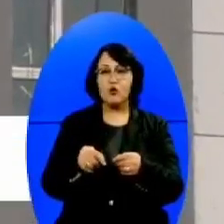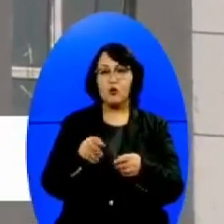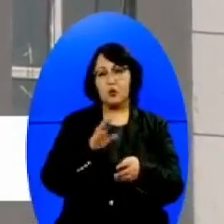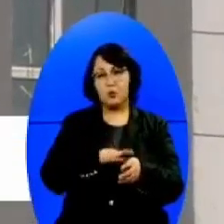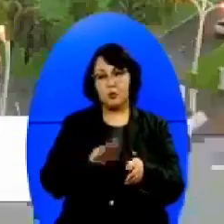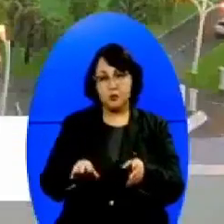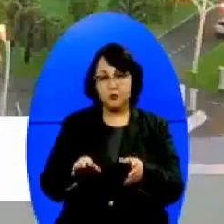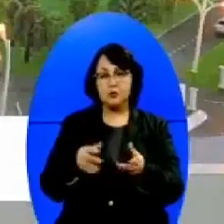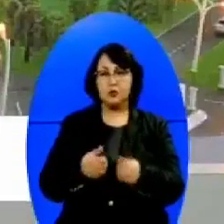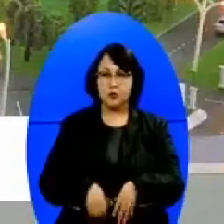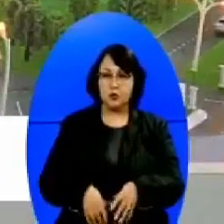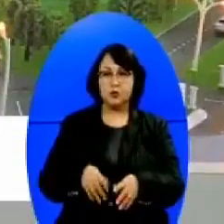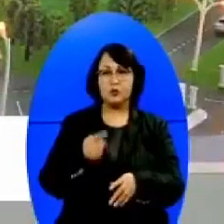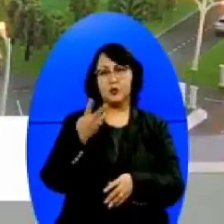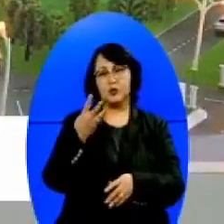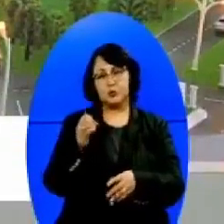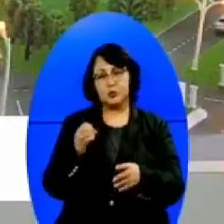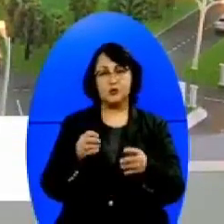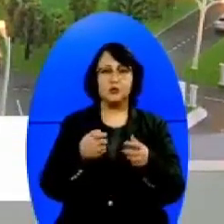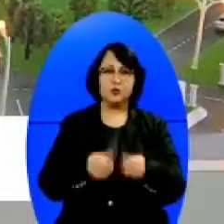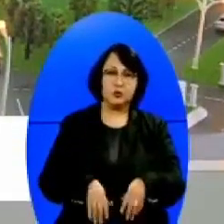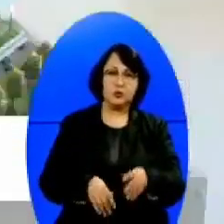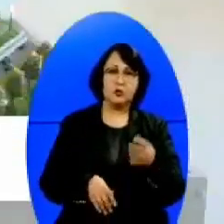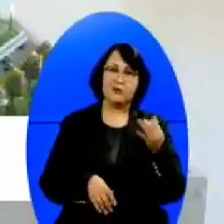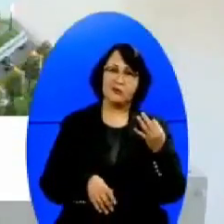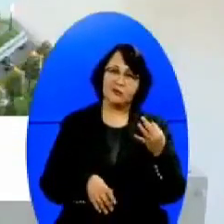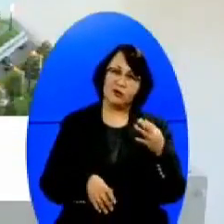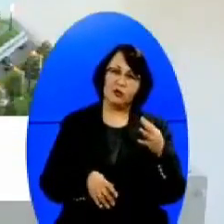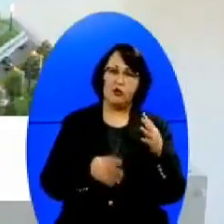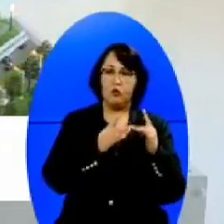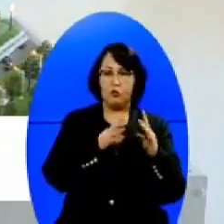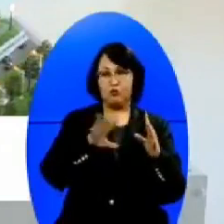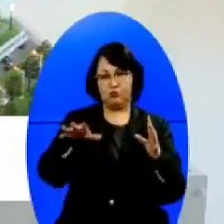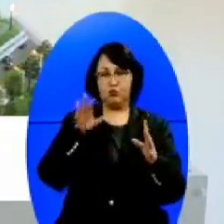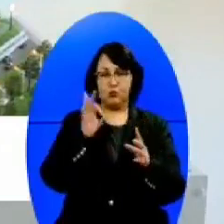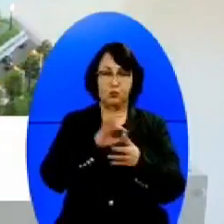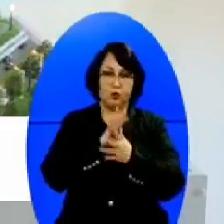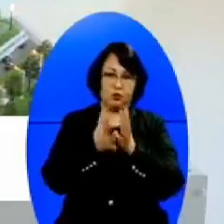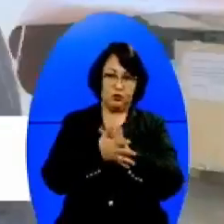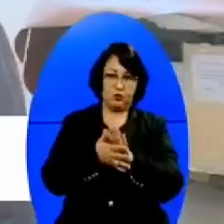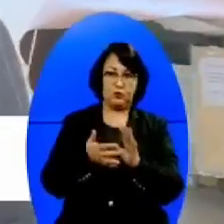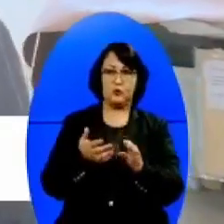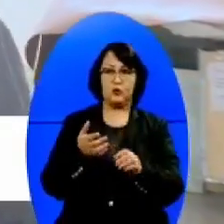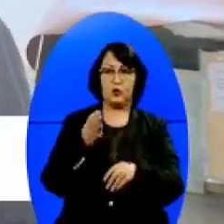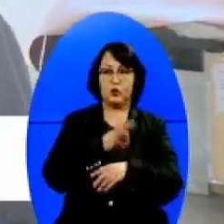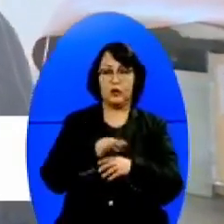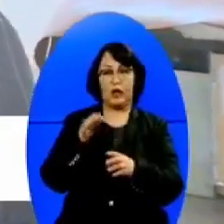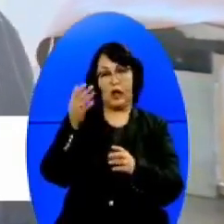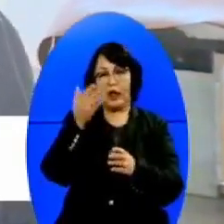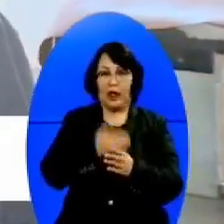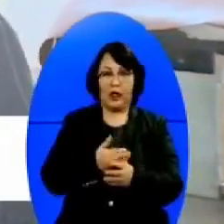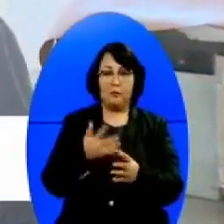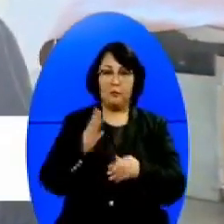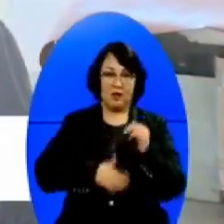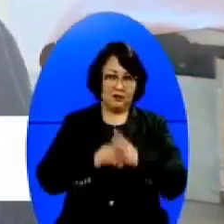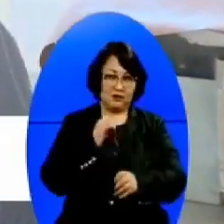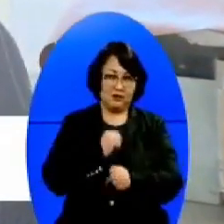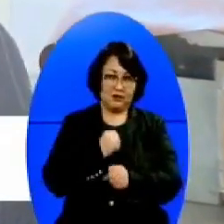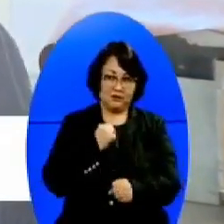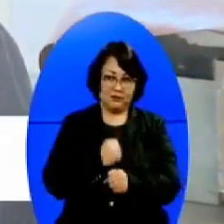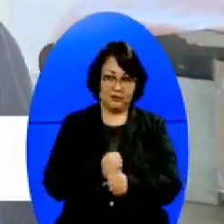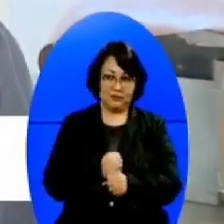юм. Гэтэл төсөв санхүүгийн асуудал тулгарч ажил үргэлж хэлэхэд хүндрэлтэй байдал үүсчээ. Одоо бол барилгын маань ажлын